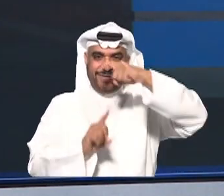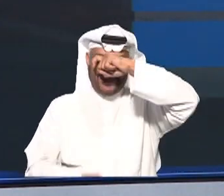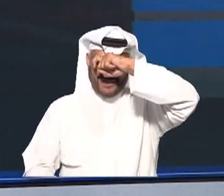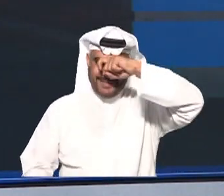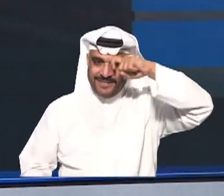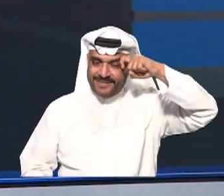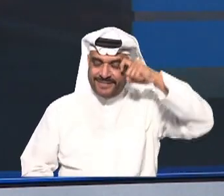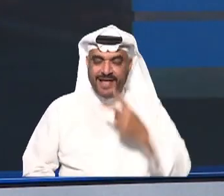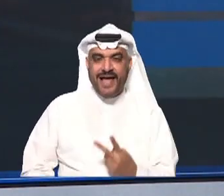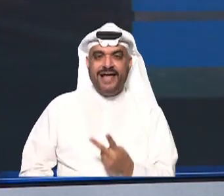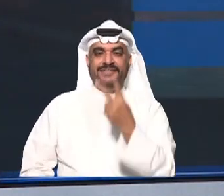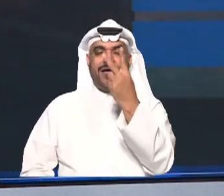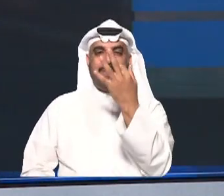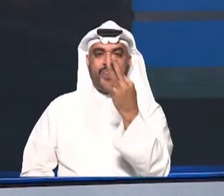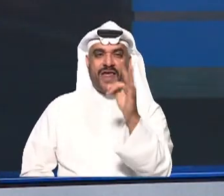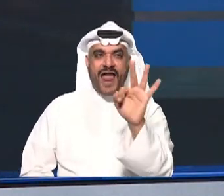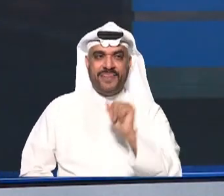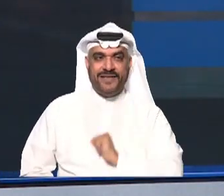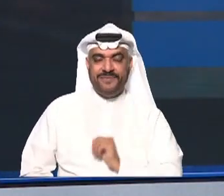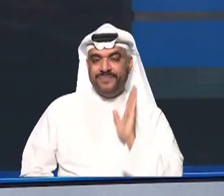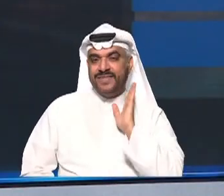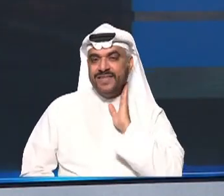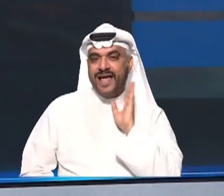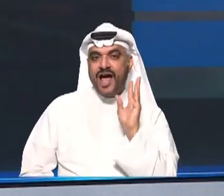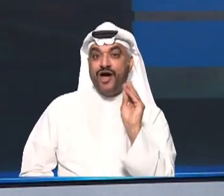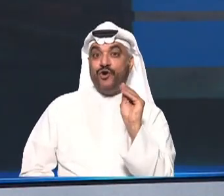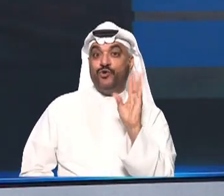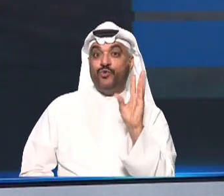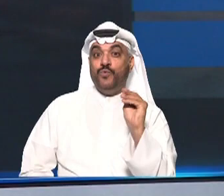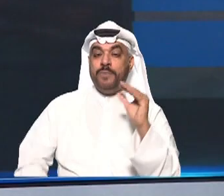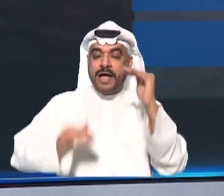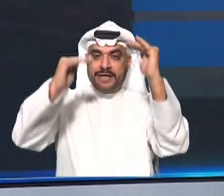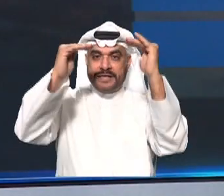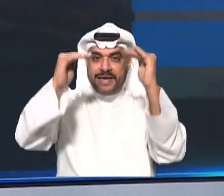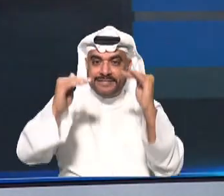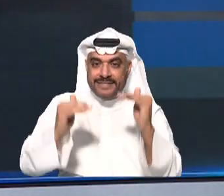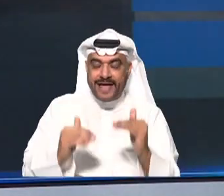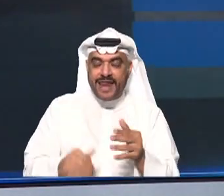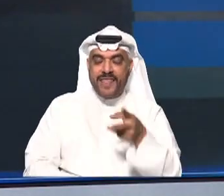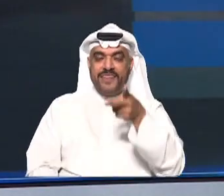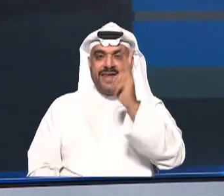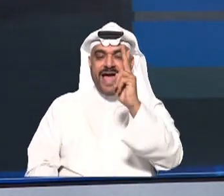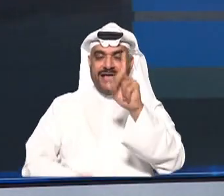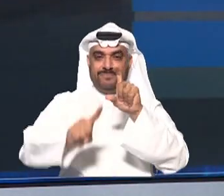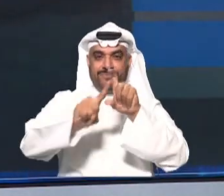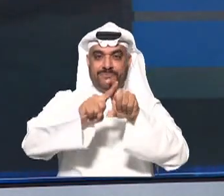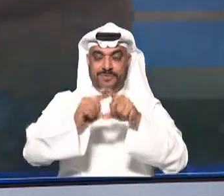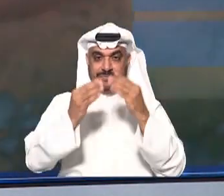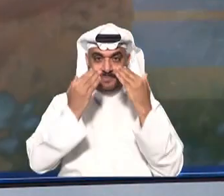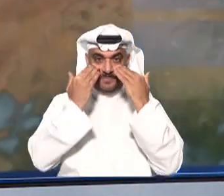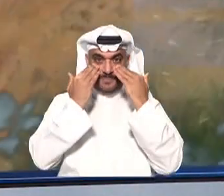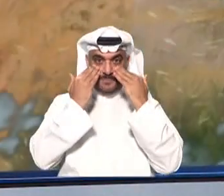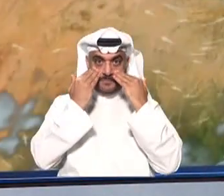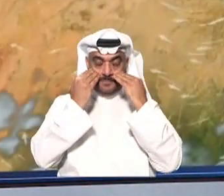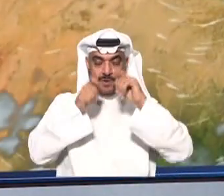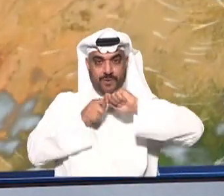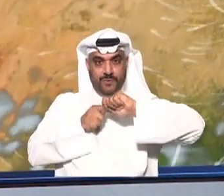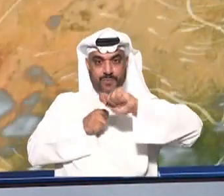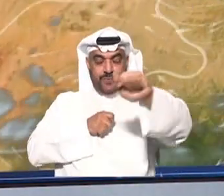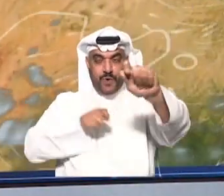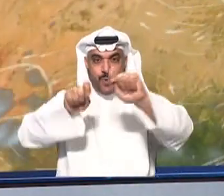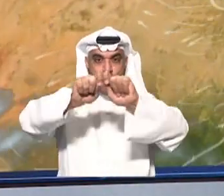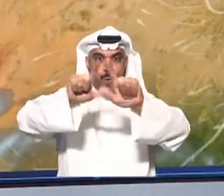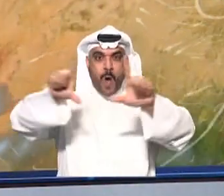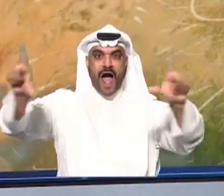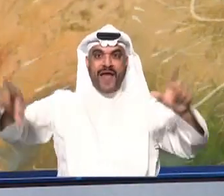مئوية، رطوبة نسبية متدنية 12%، بالنسبة للرؤية الأفقية جيدة تزيد عن 12 كيلو. صور الأقمار